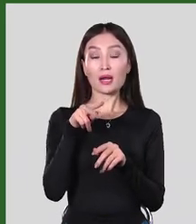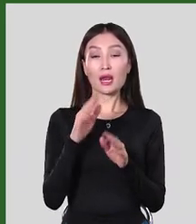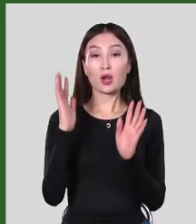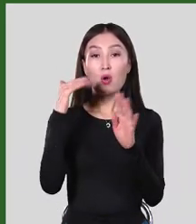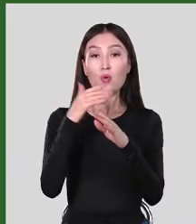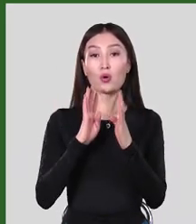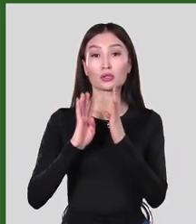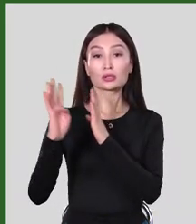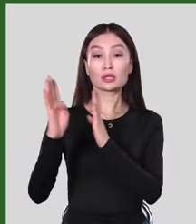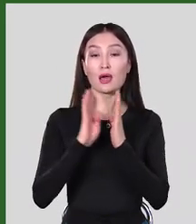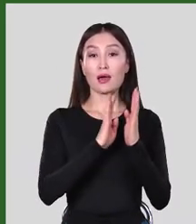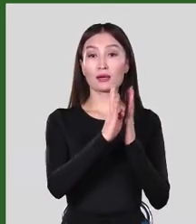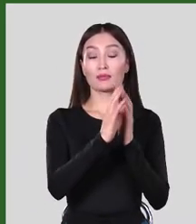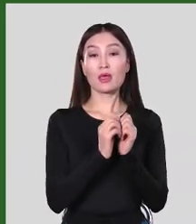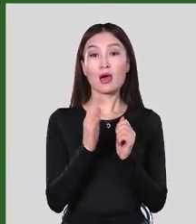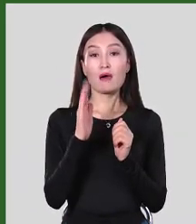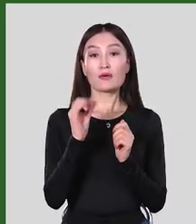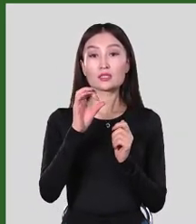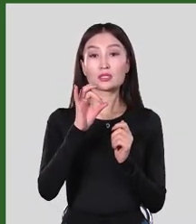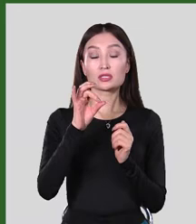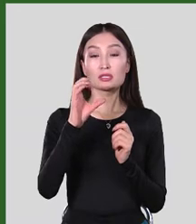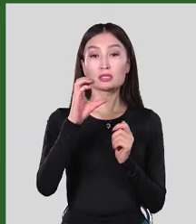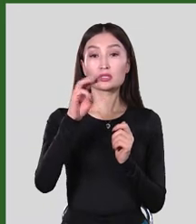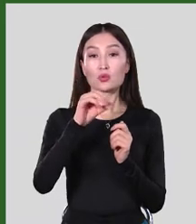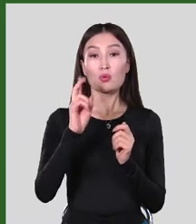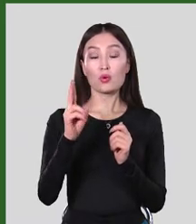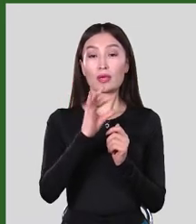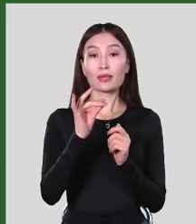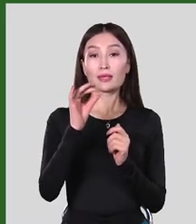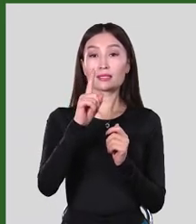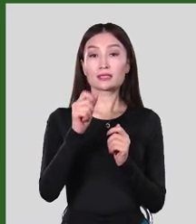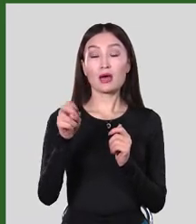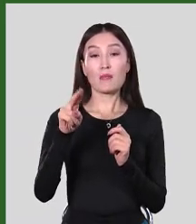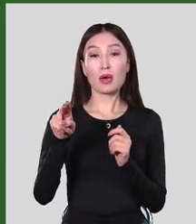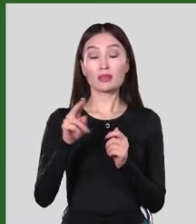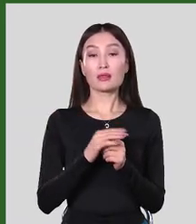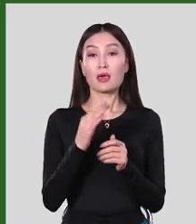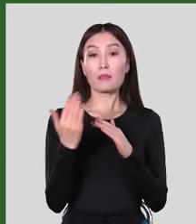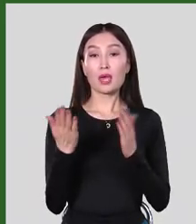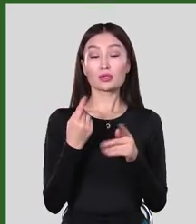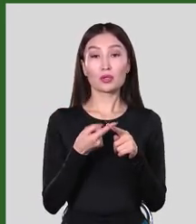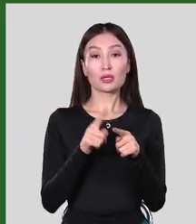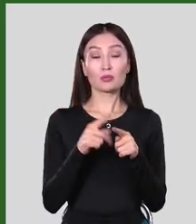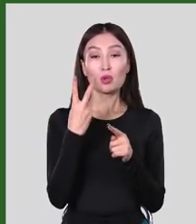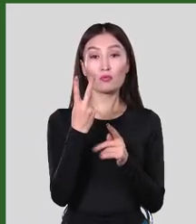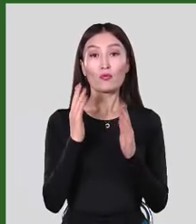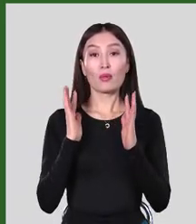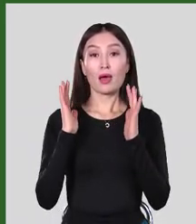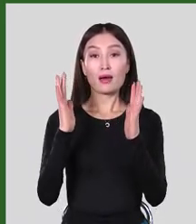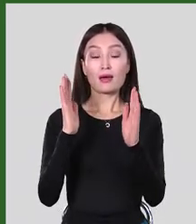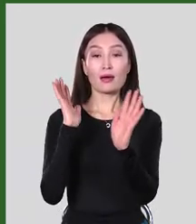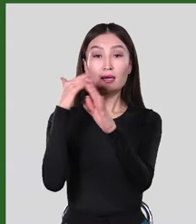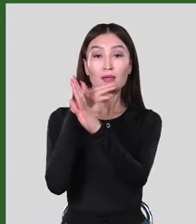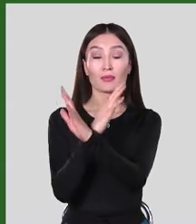горных хребта. Восточная кордильера и западная кордильера. Между этими 2 хребтами